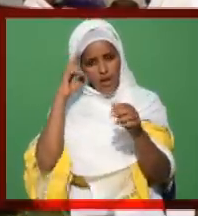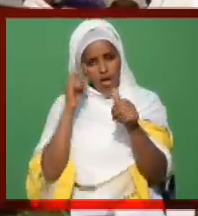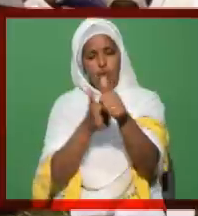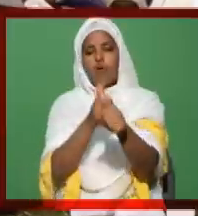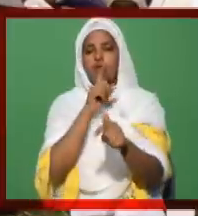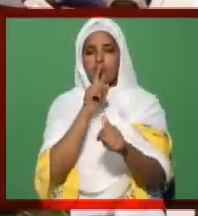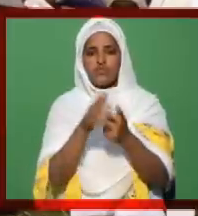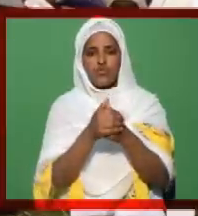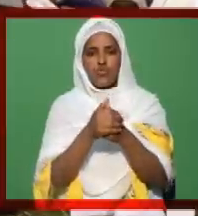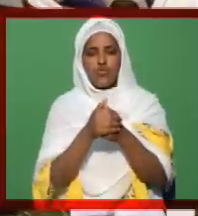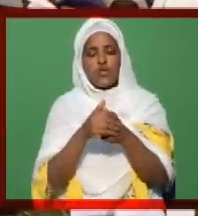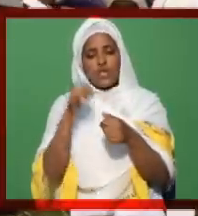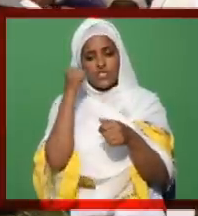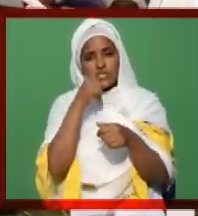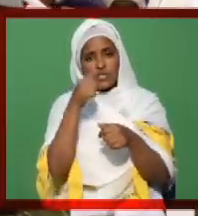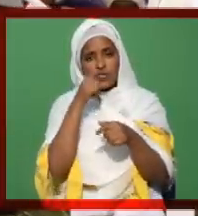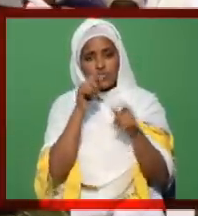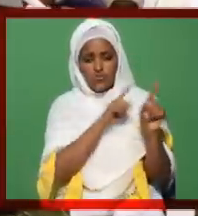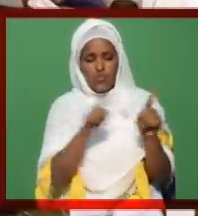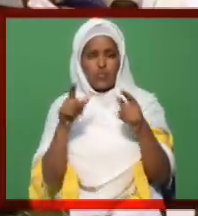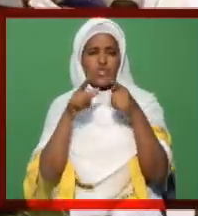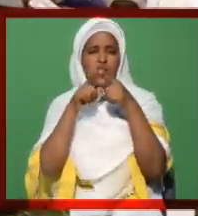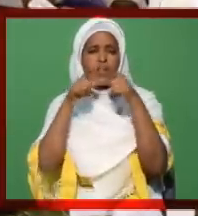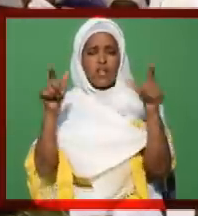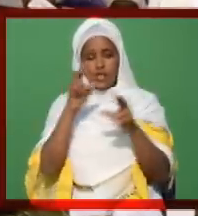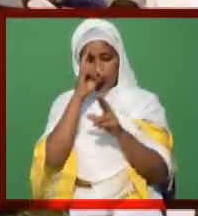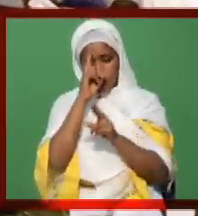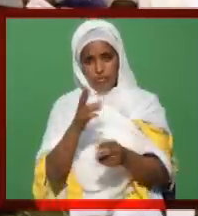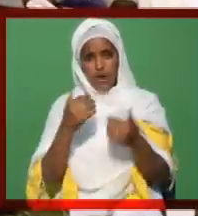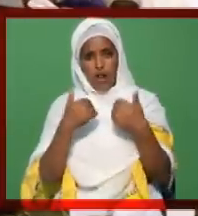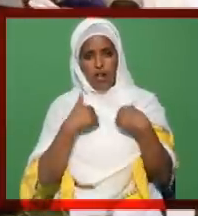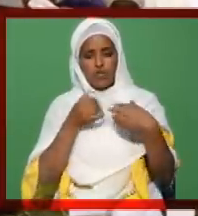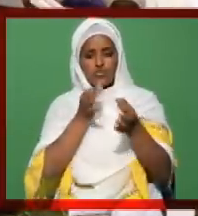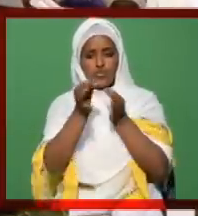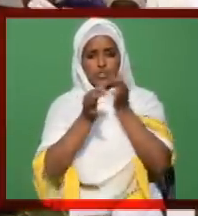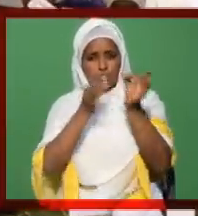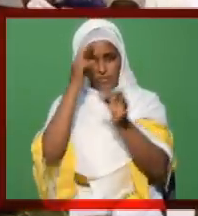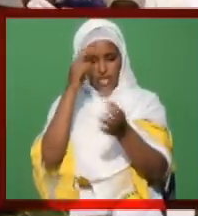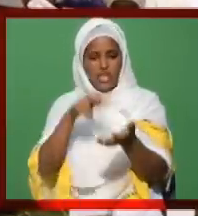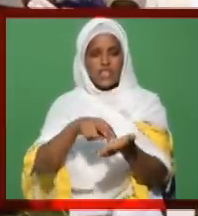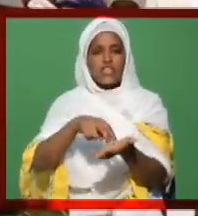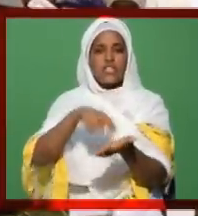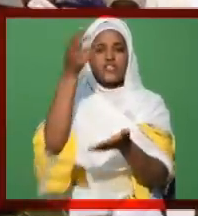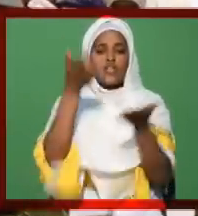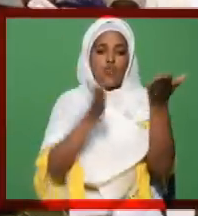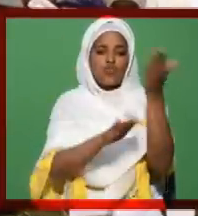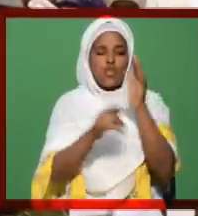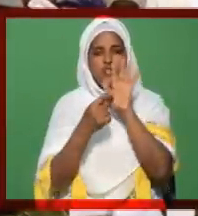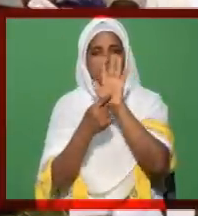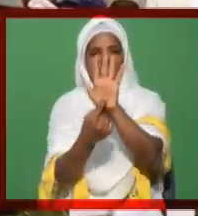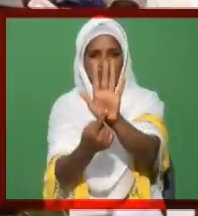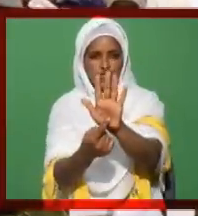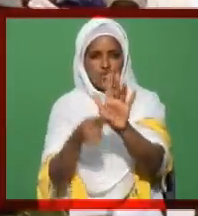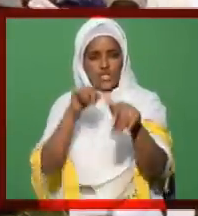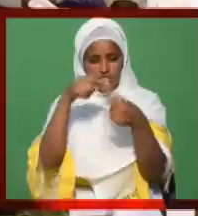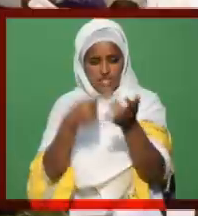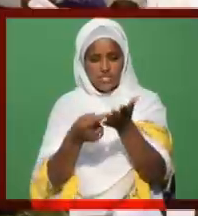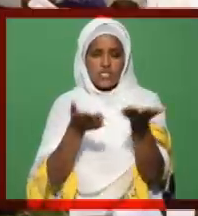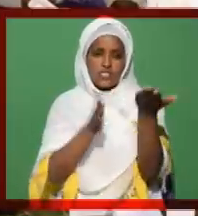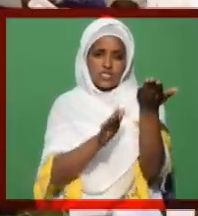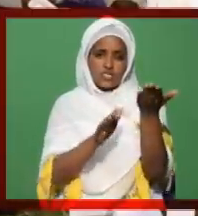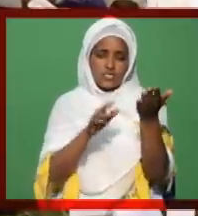ነው ለሴቶች ደግሞ ትልቅ ክብር እንዳላቸው ሲገልጽ ትንሳኤ ሙታንና ያሳያቸው ስለዚህ ትንሳኤ ሙታን